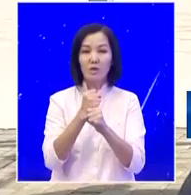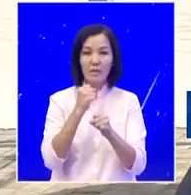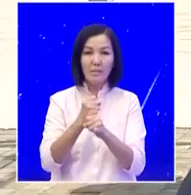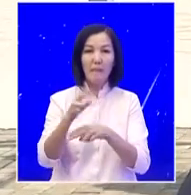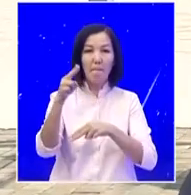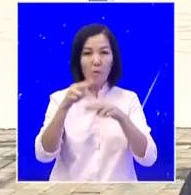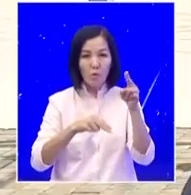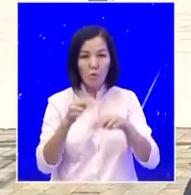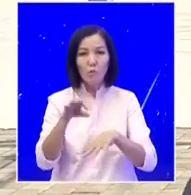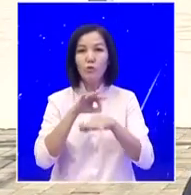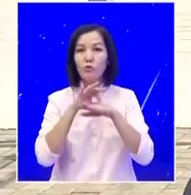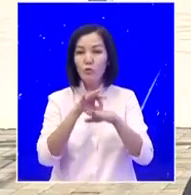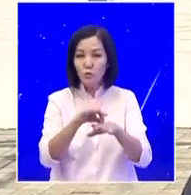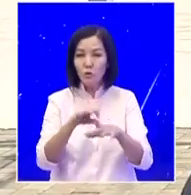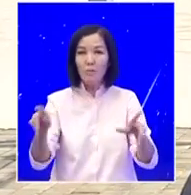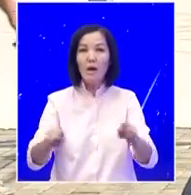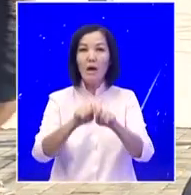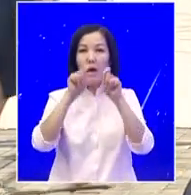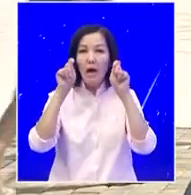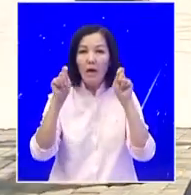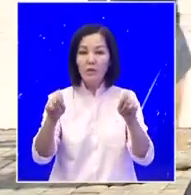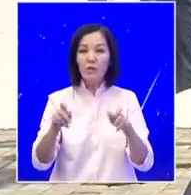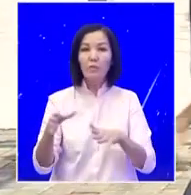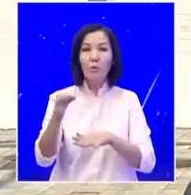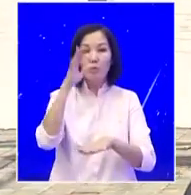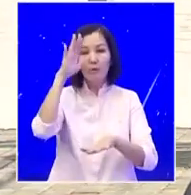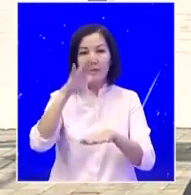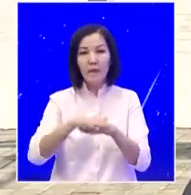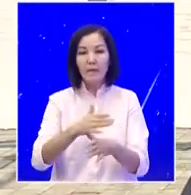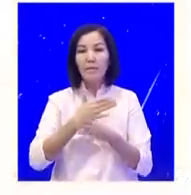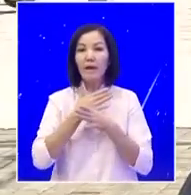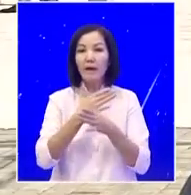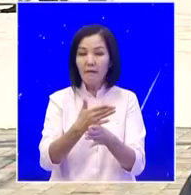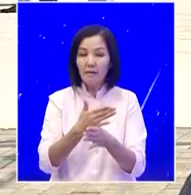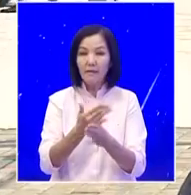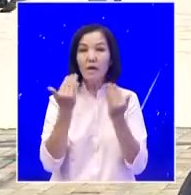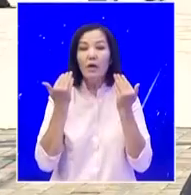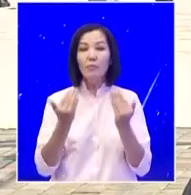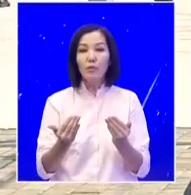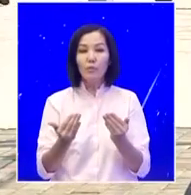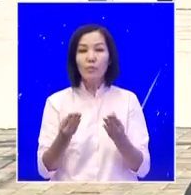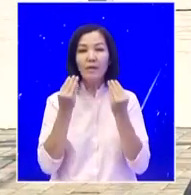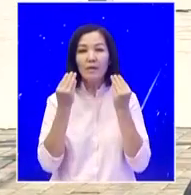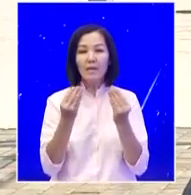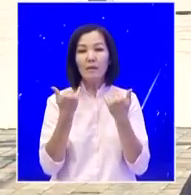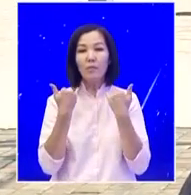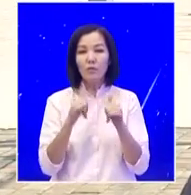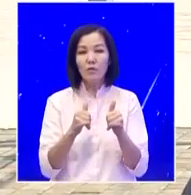мекеменің бүгін жандандырып, Амандық Ғаббасұлының арқасында бүгін осындай керемет бір